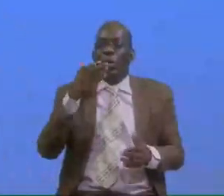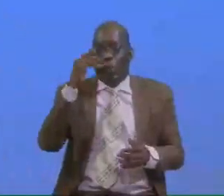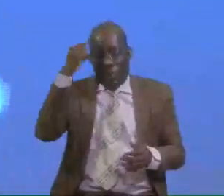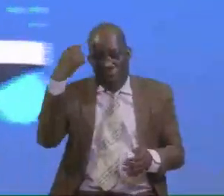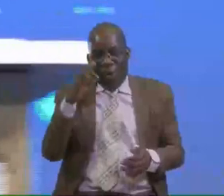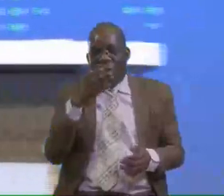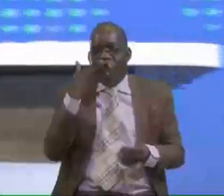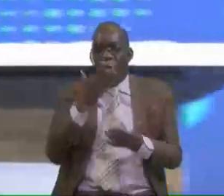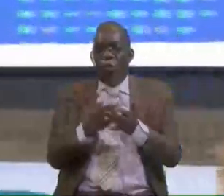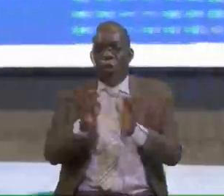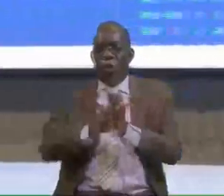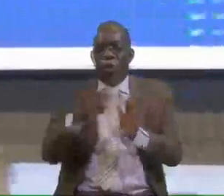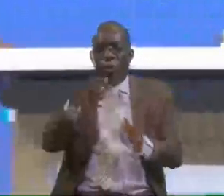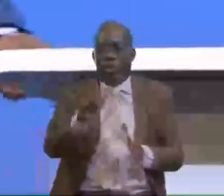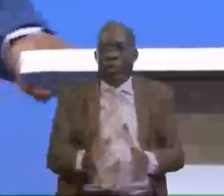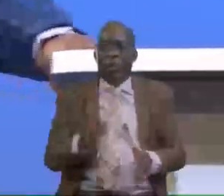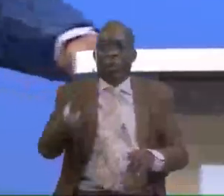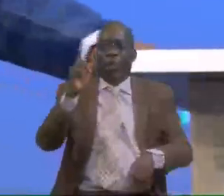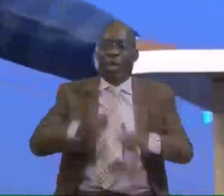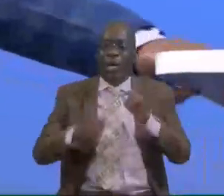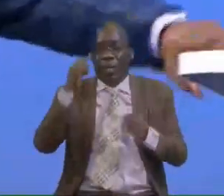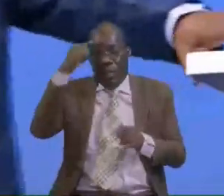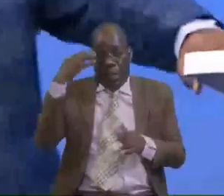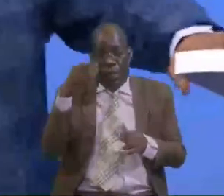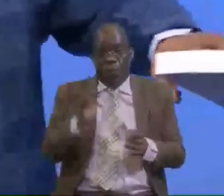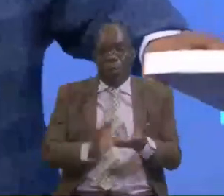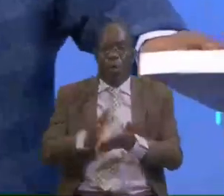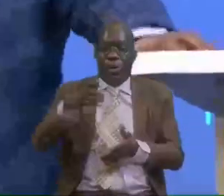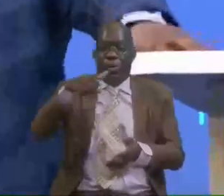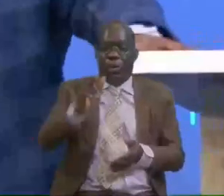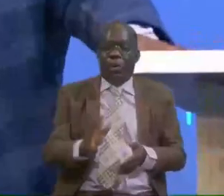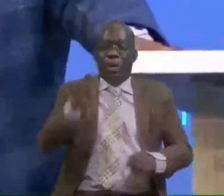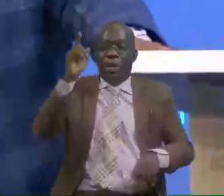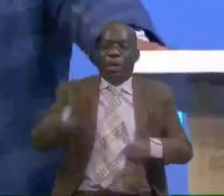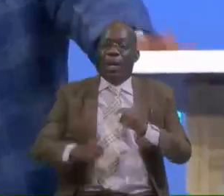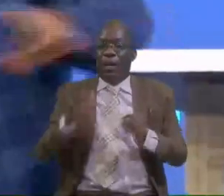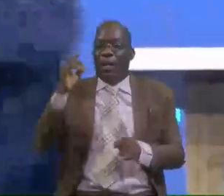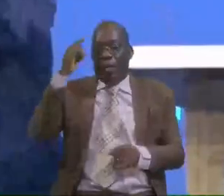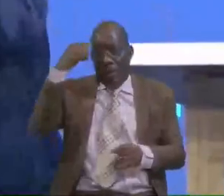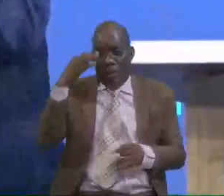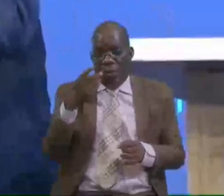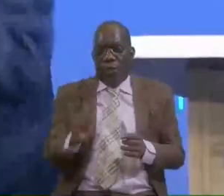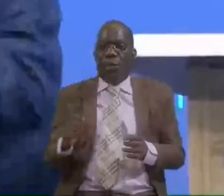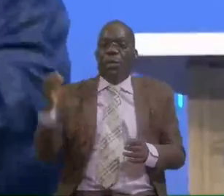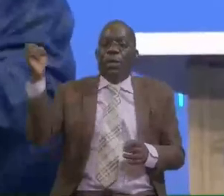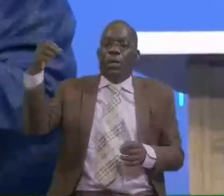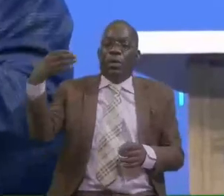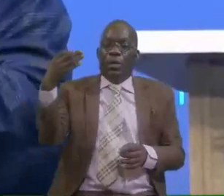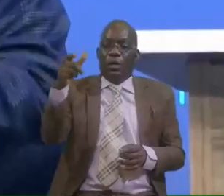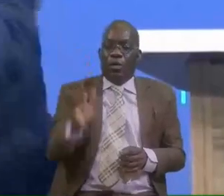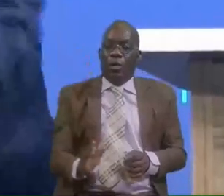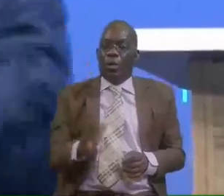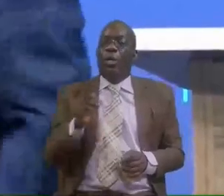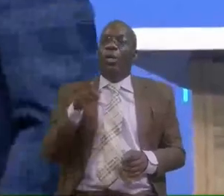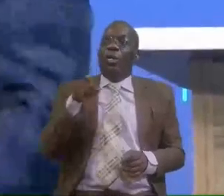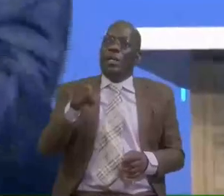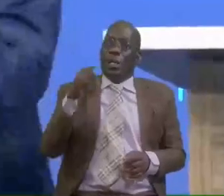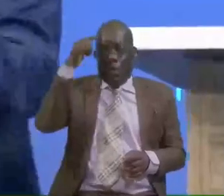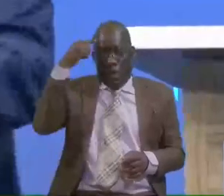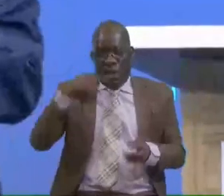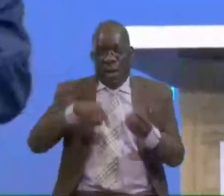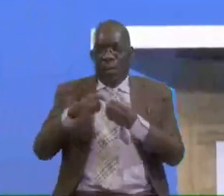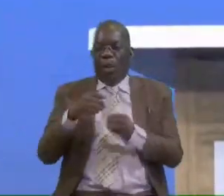penser à la bonté de Dieu. Il ne pense pas à la gloire de Dieu. Il ne pense pas à la grâce de Dieu. Tout ce à quoi il pense, c'est de faire le